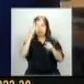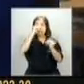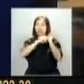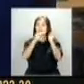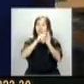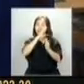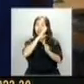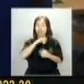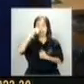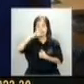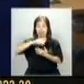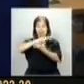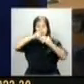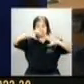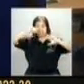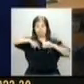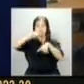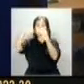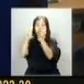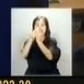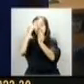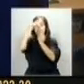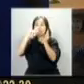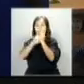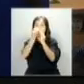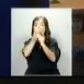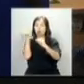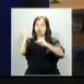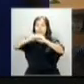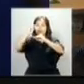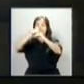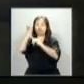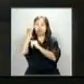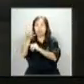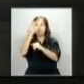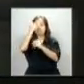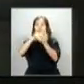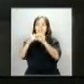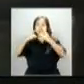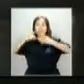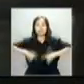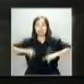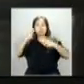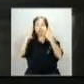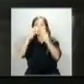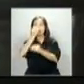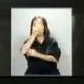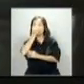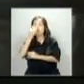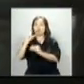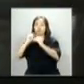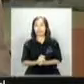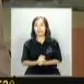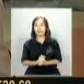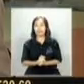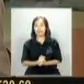ออกพันธบัตรไทยเข้มแข็งเชื่อว่าให้ผลตอบแทนและเป็นทางเลือกที่ดีกว่าเพราะไม่มีความเสี่ยงและอัตราดอกเบี้ยก็ให้สูงกว่